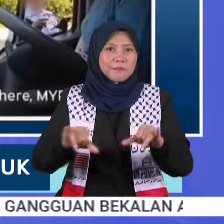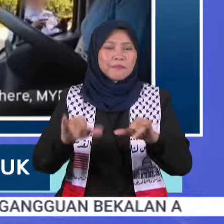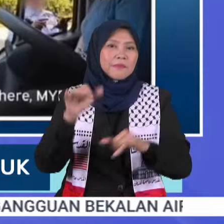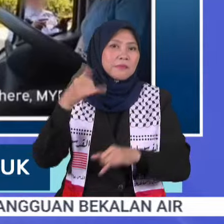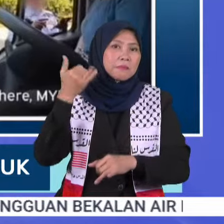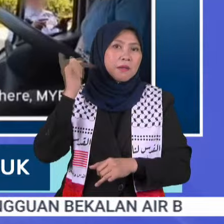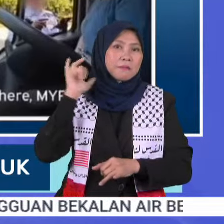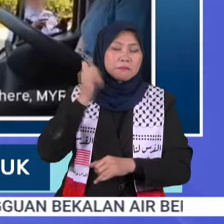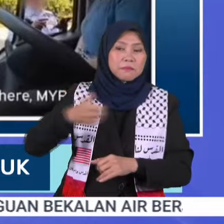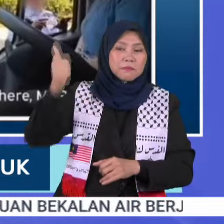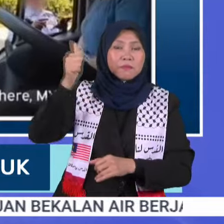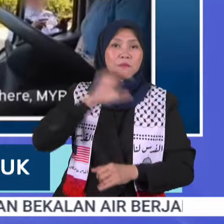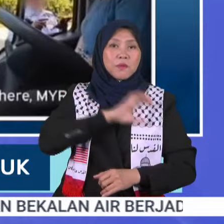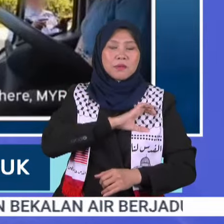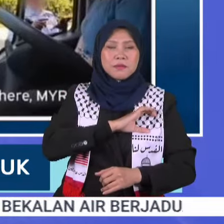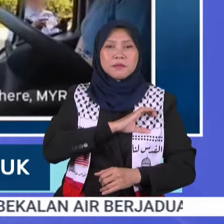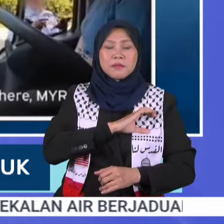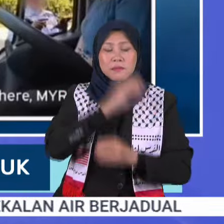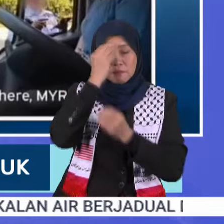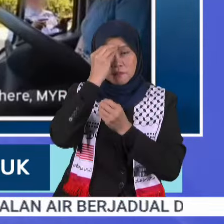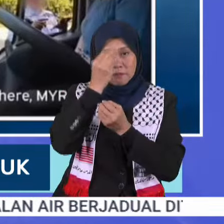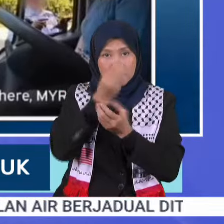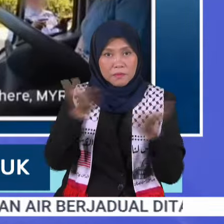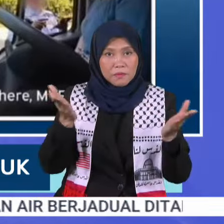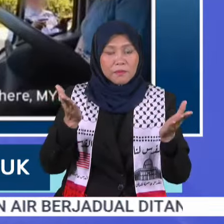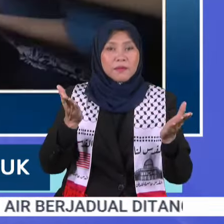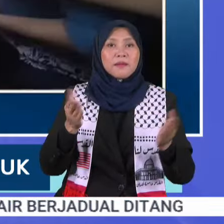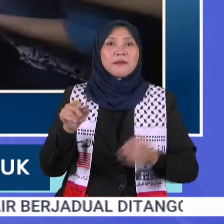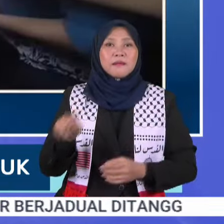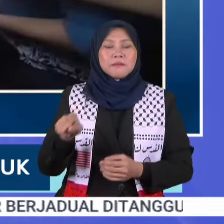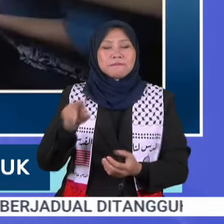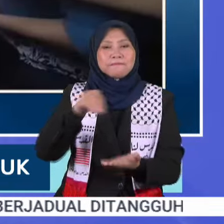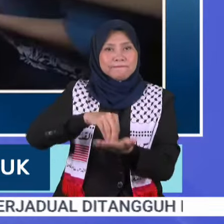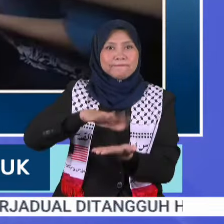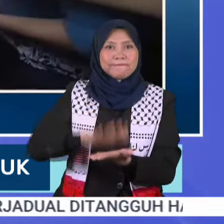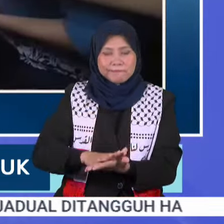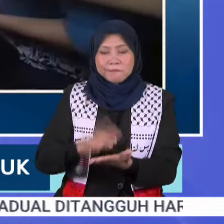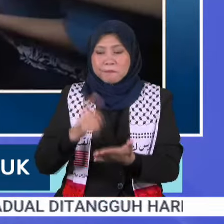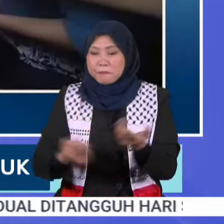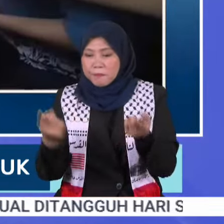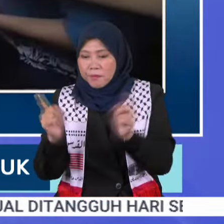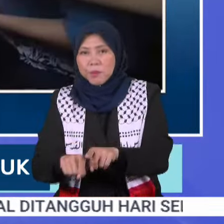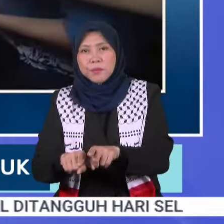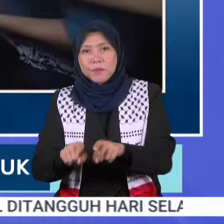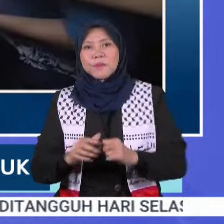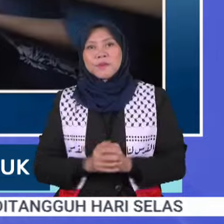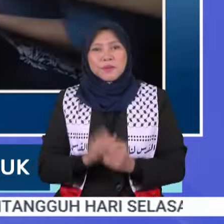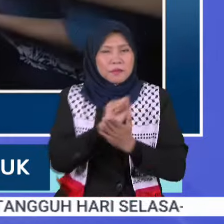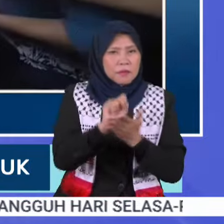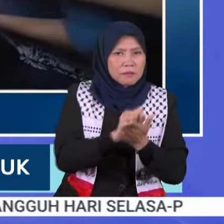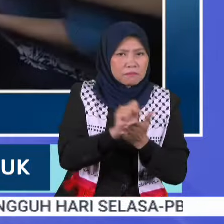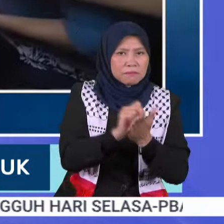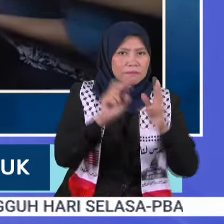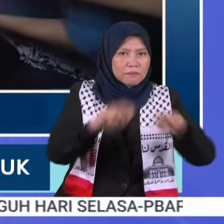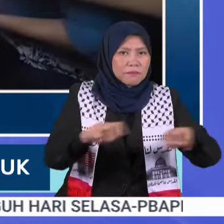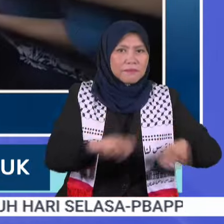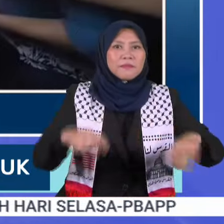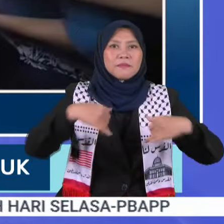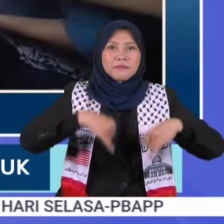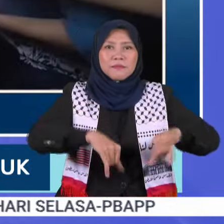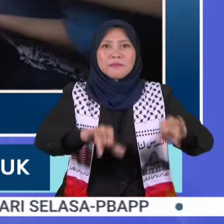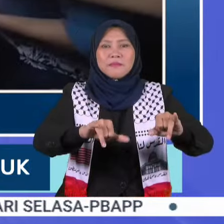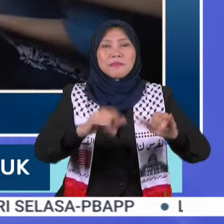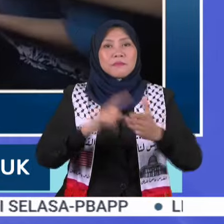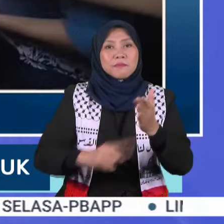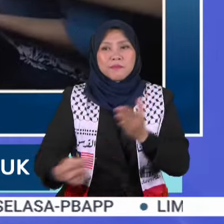pengarah JSPT Bukit Aman menerusi kenyataan berkata pihaknya ambil maklum kejadian tersebut. Siasatan terpinci sedang dijalankan